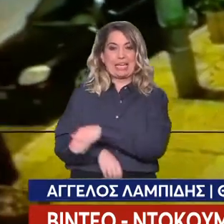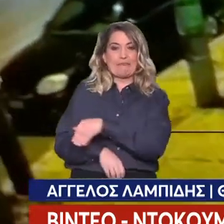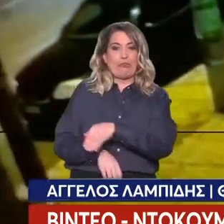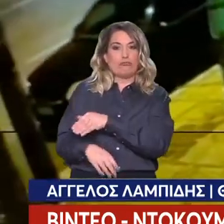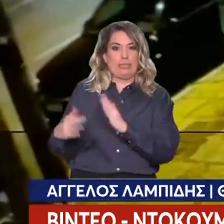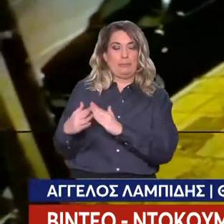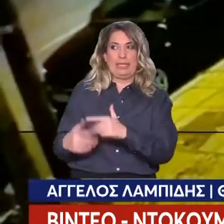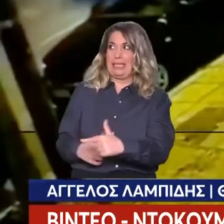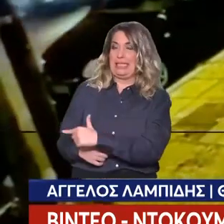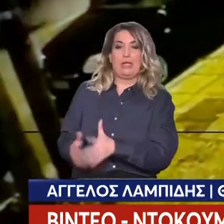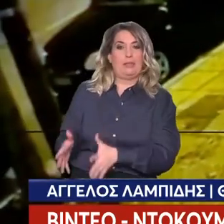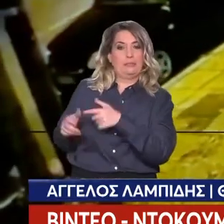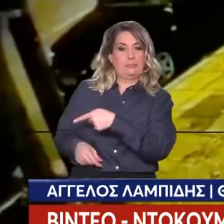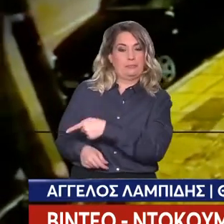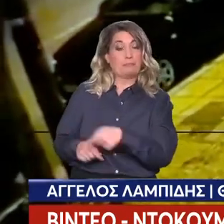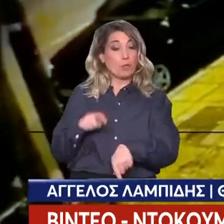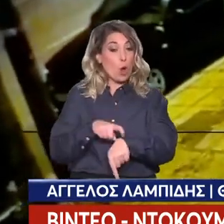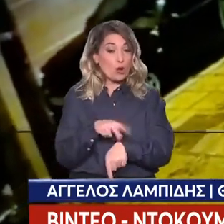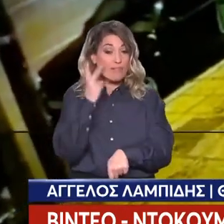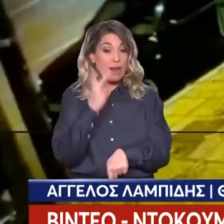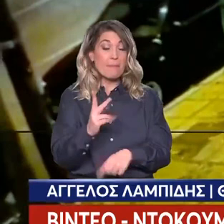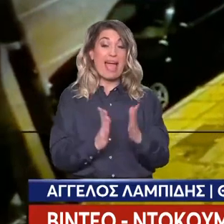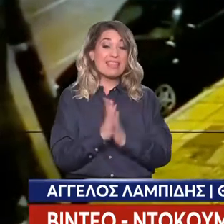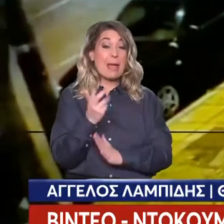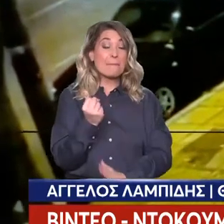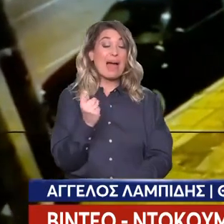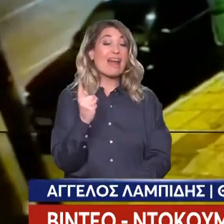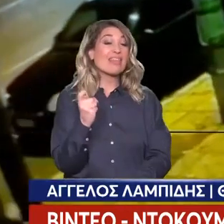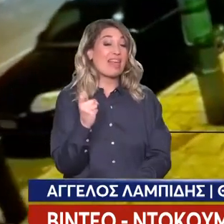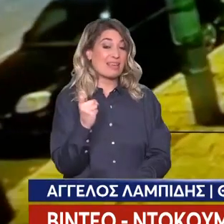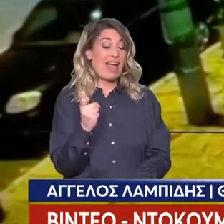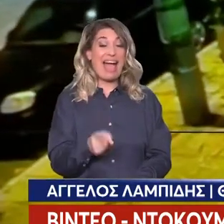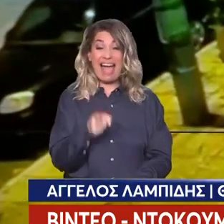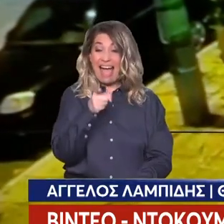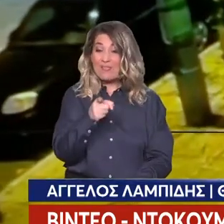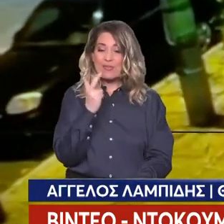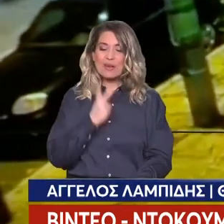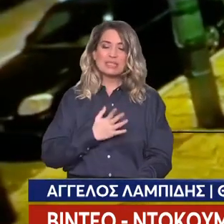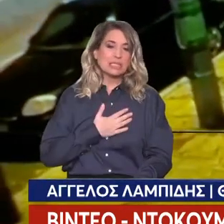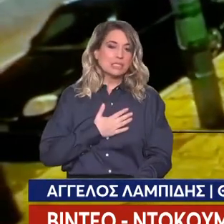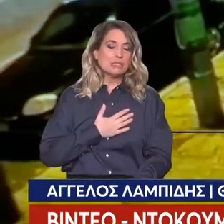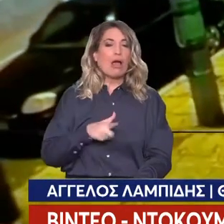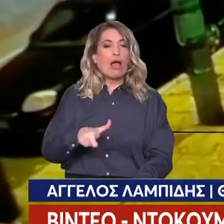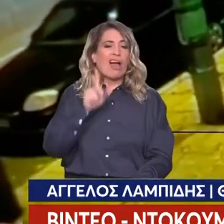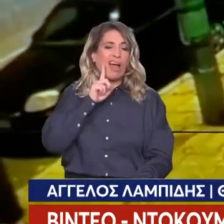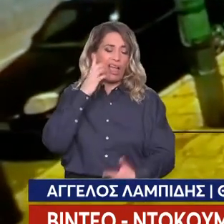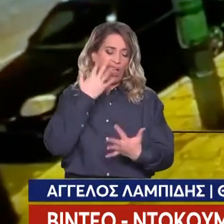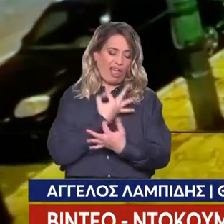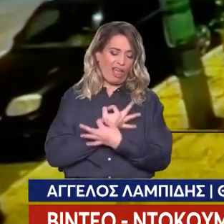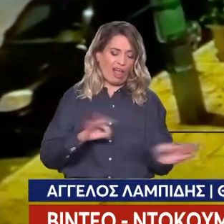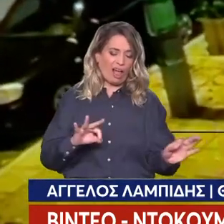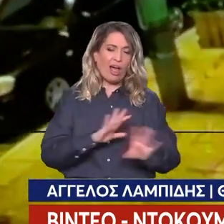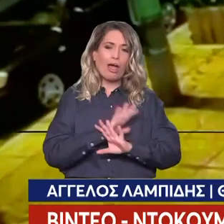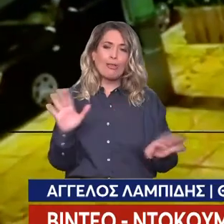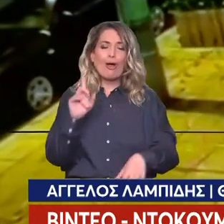όπου έμεναν. Είναι 11 παρα 10 το βράδυ. Συγκλονιστικό είναι ότι οι δυο τους σε αυτές τις σκηνές είναι πιασμένοι χέρι-χέρι.